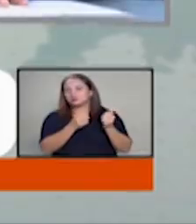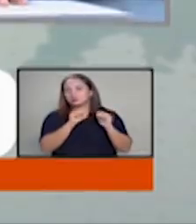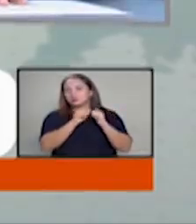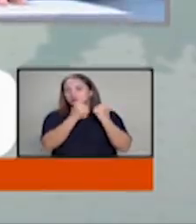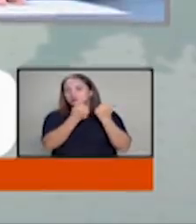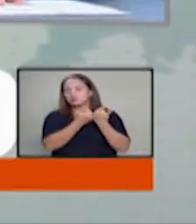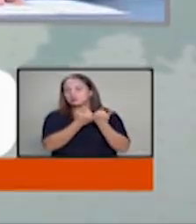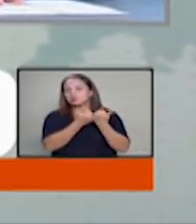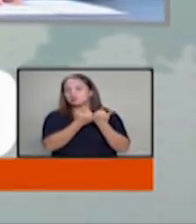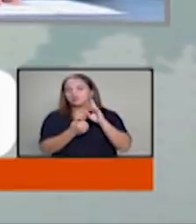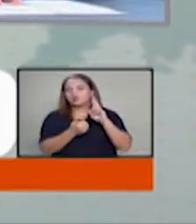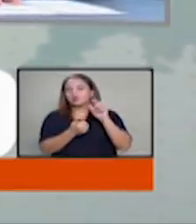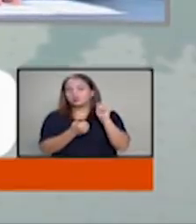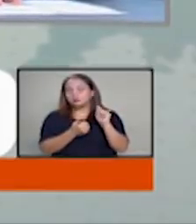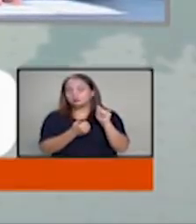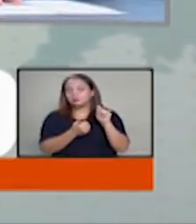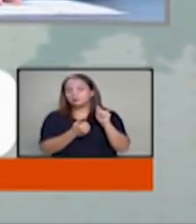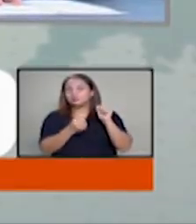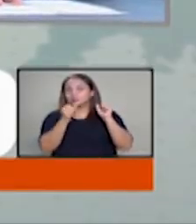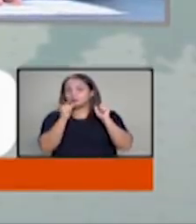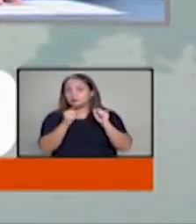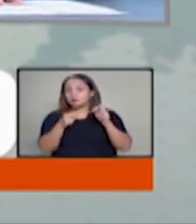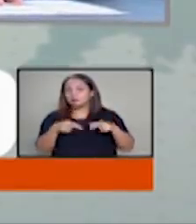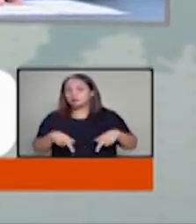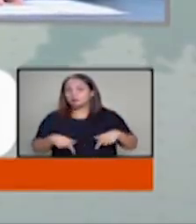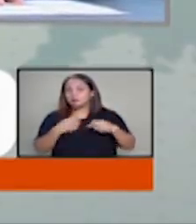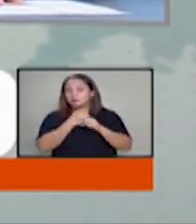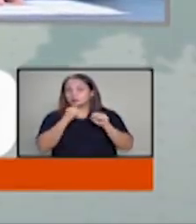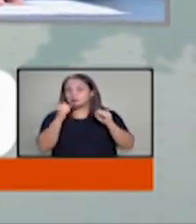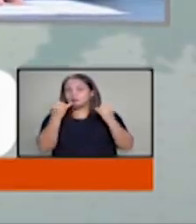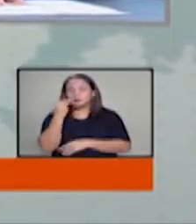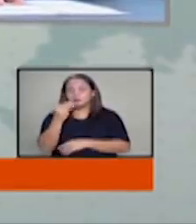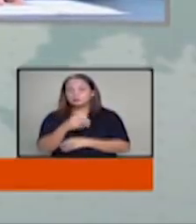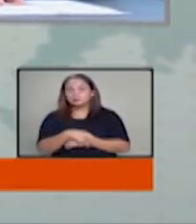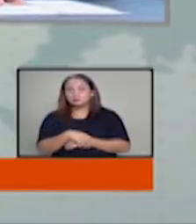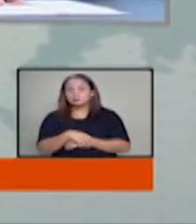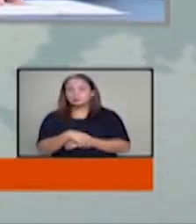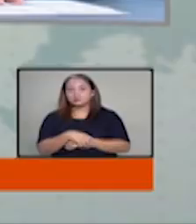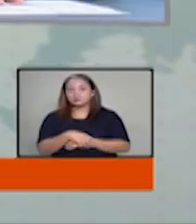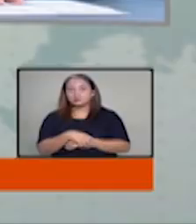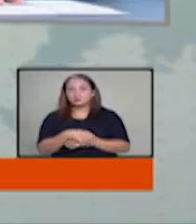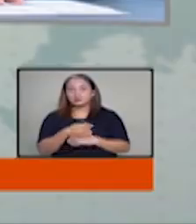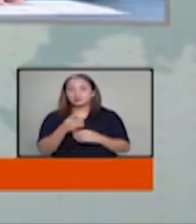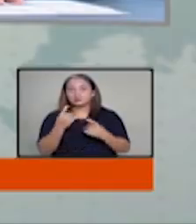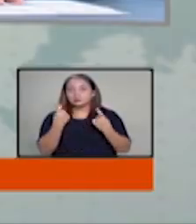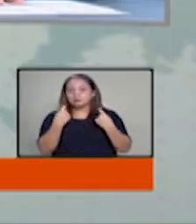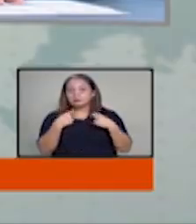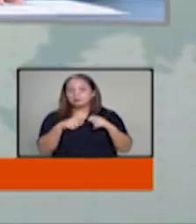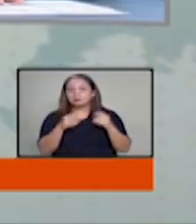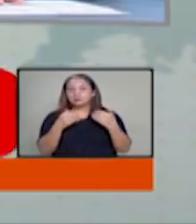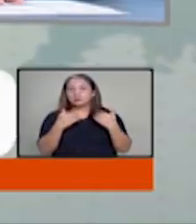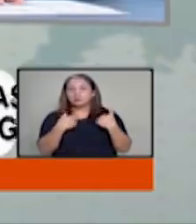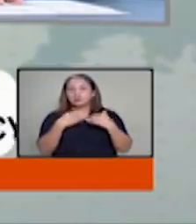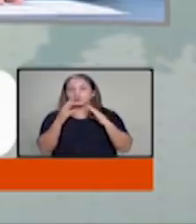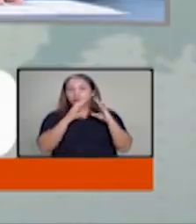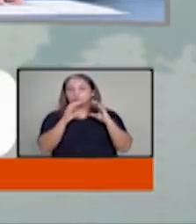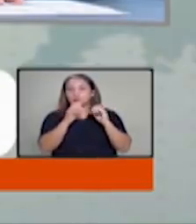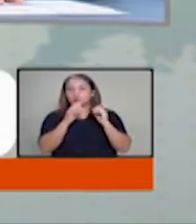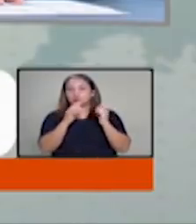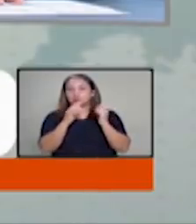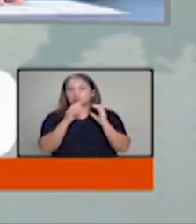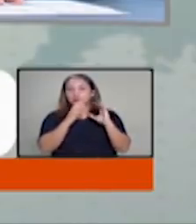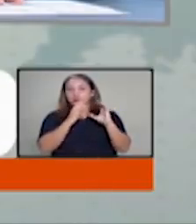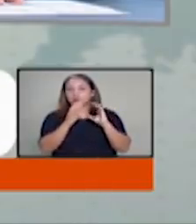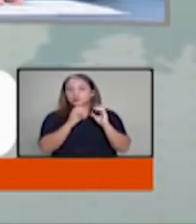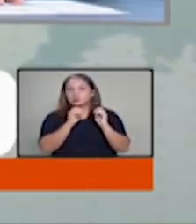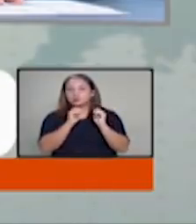FRA. Opo. FRA. Pwede natin ma-rescue to ngayong araw na ito, Ma'am Marisa? Gawin po natin yung ano, meron po tayong communication na dapat pong